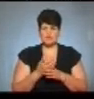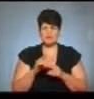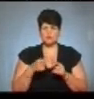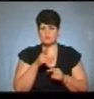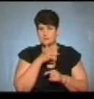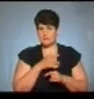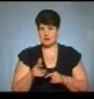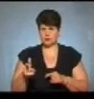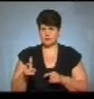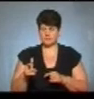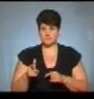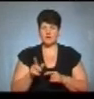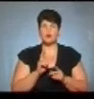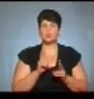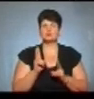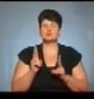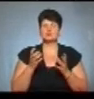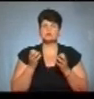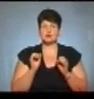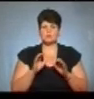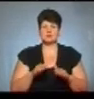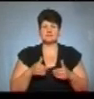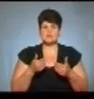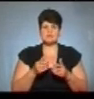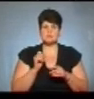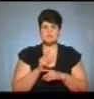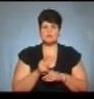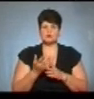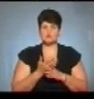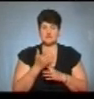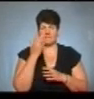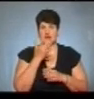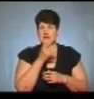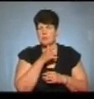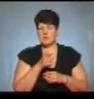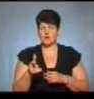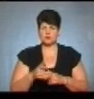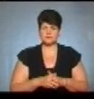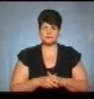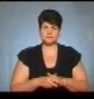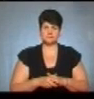період. Кому ще можна звертатися загалом за призначенням субсидії на літній період?